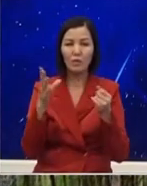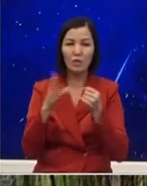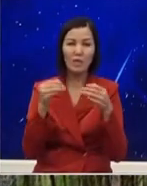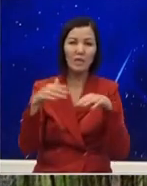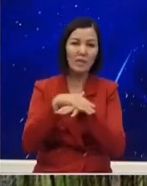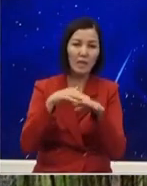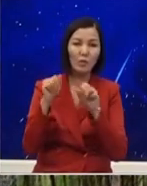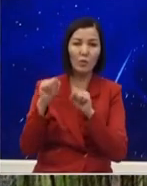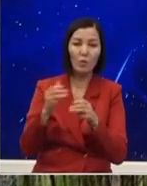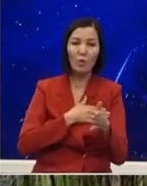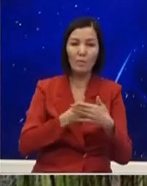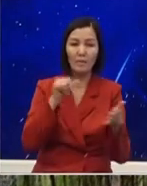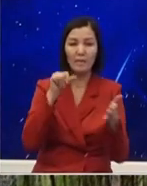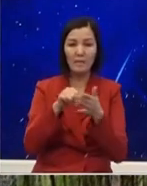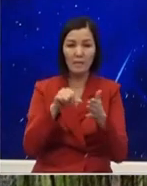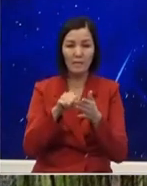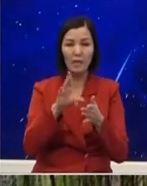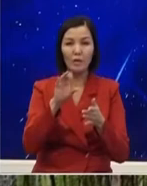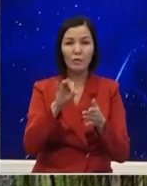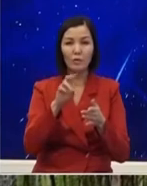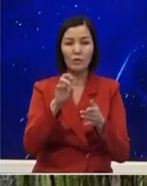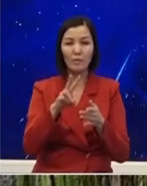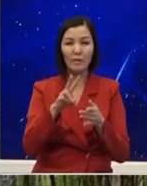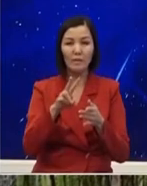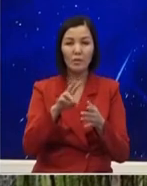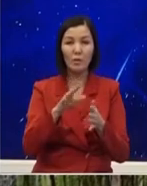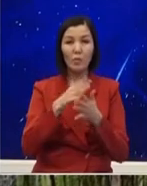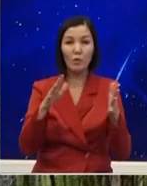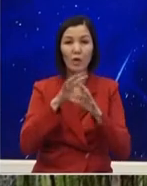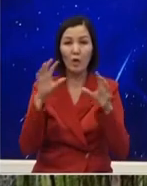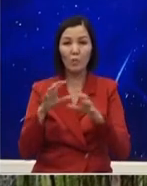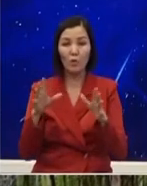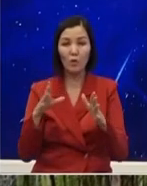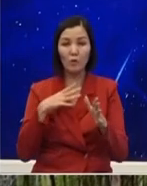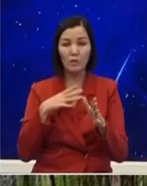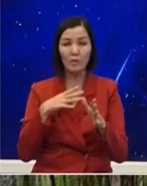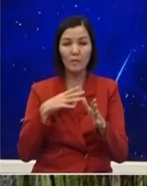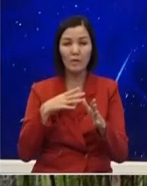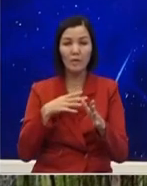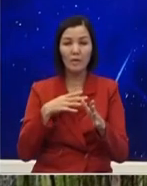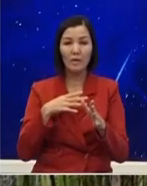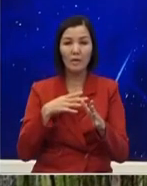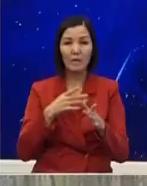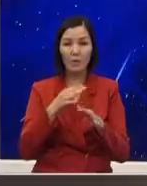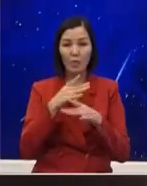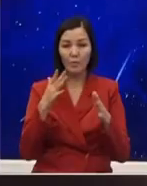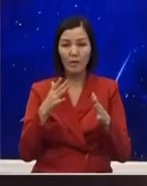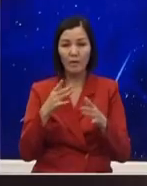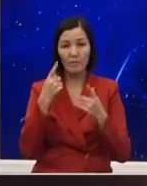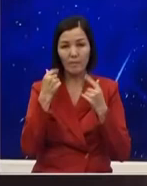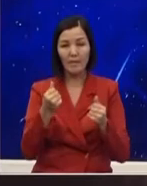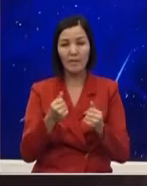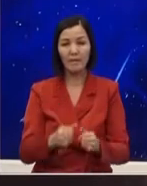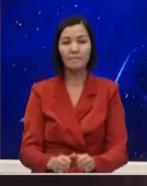Сүйімбай, Бақтыбай секілді өнер адамдарына үлкен қамқорлық көрсетіп, жаңағы меценаттық жасағаны көпке белгілі. Күзеді